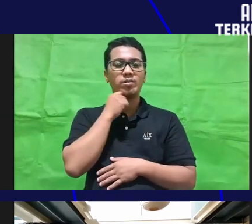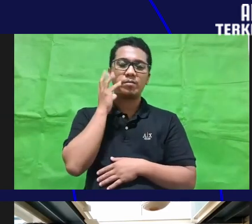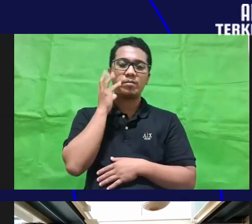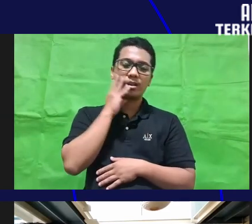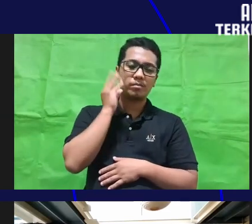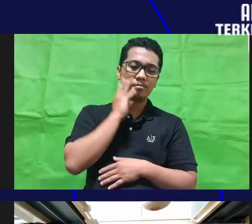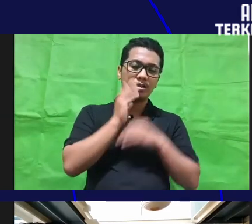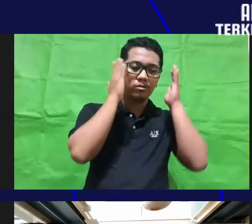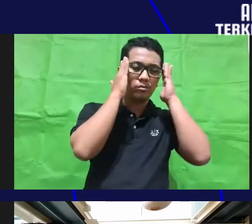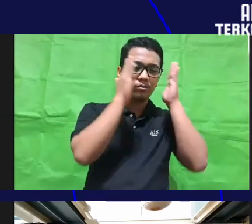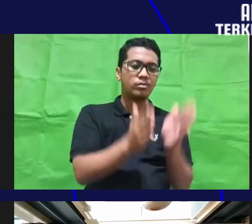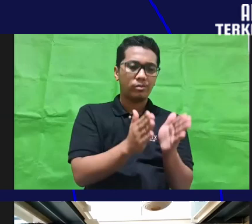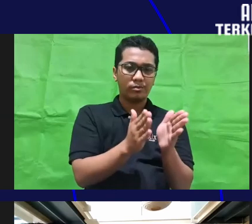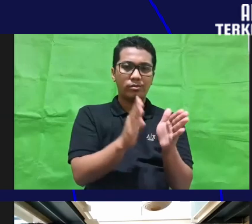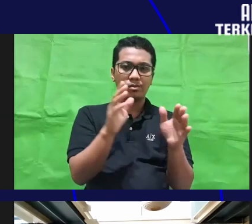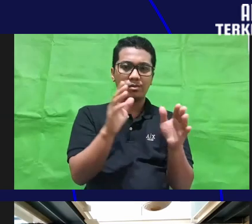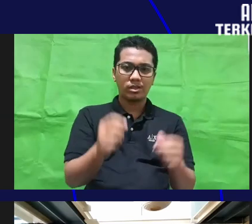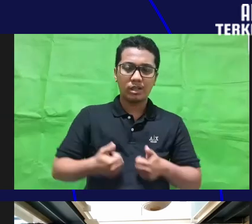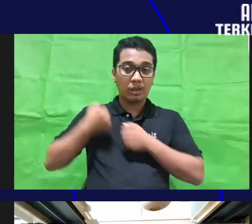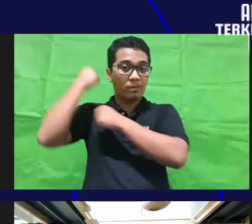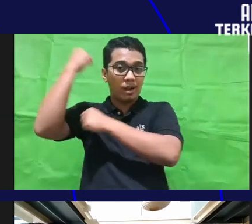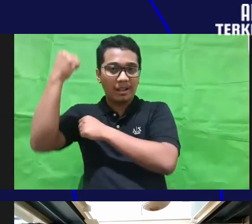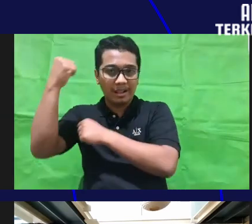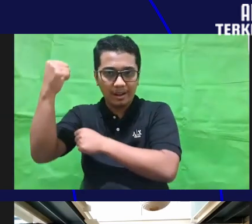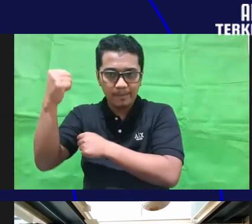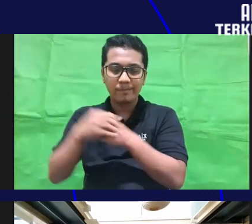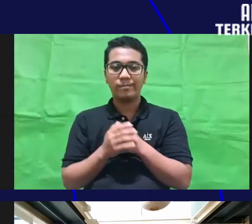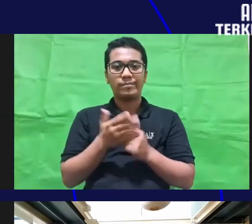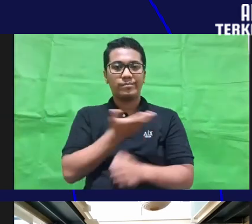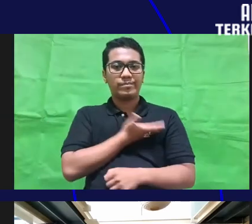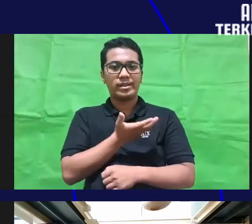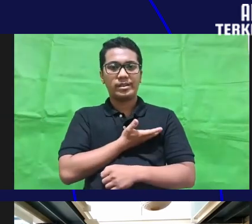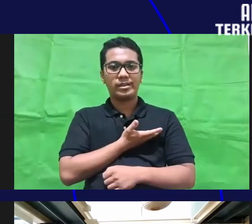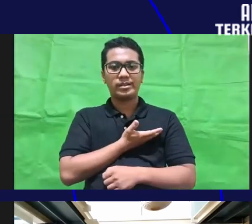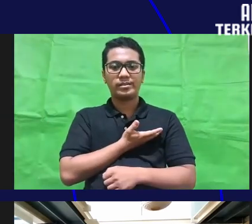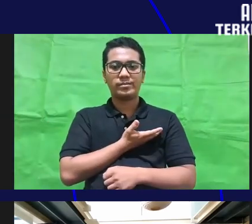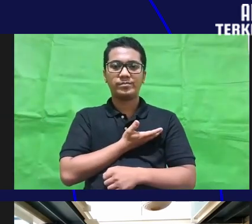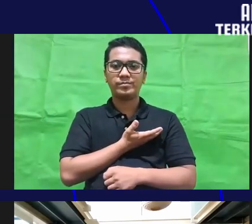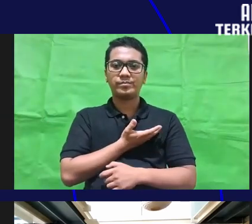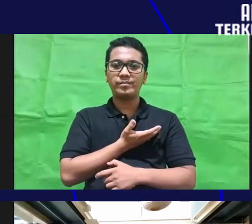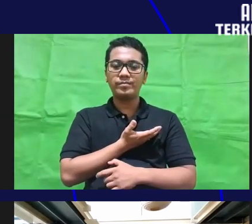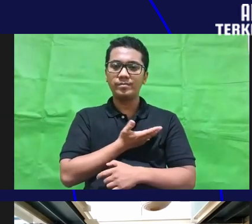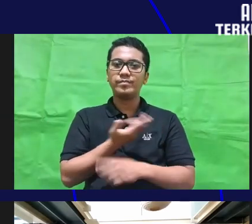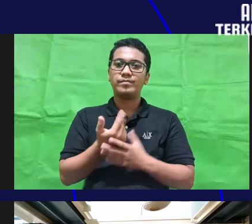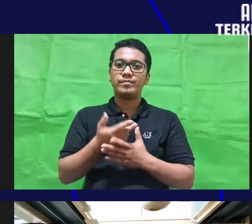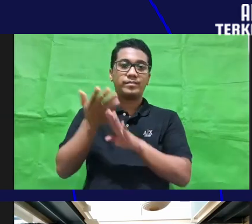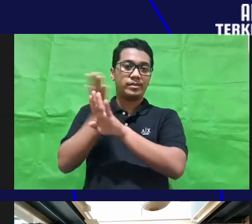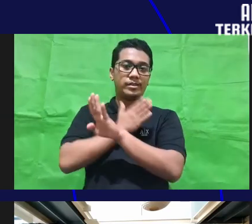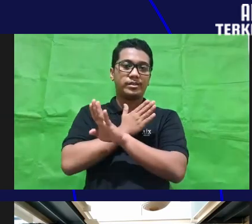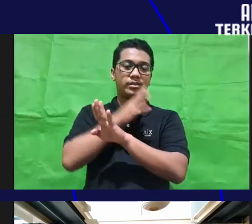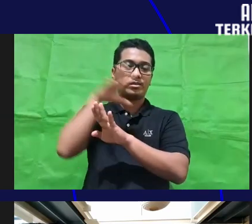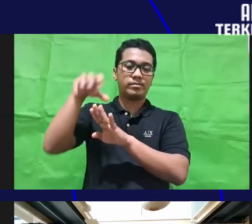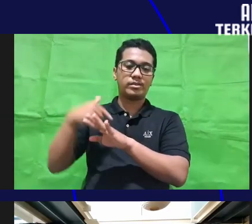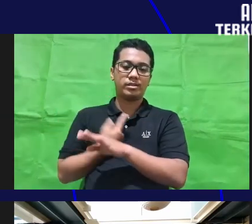khusus keberhasilan atau kegagalan saat ingin memproblematisir itu saat tinggal di tempat itu sendiri.